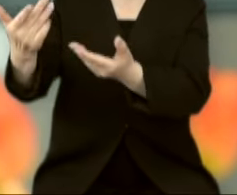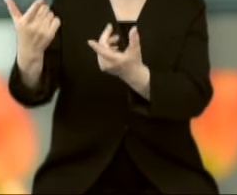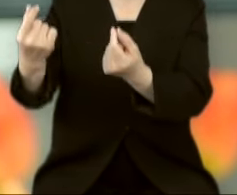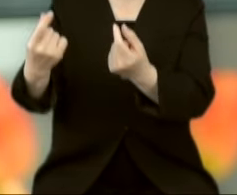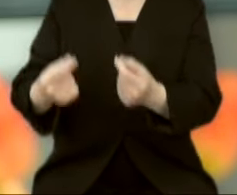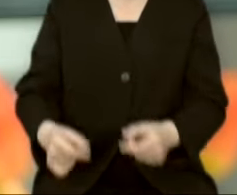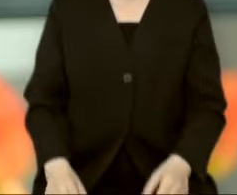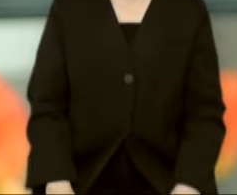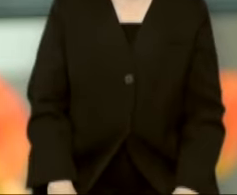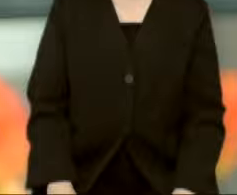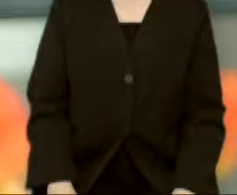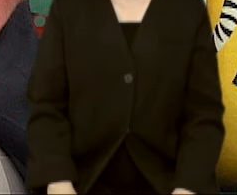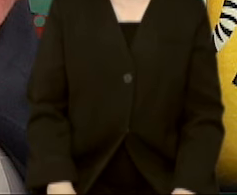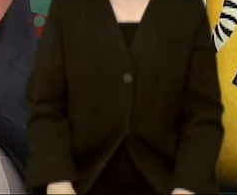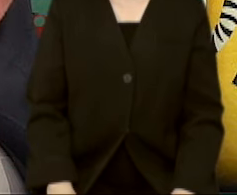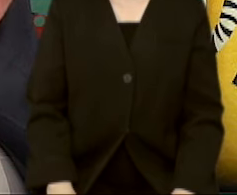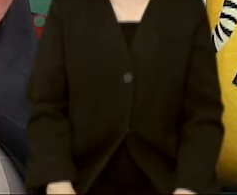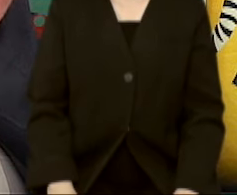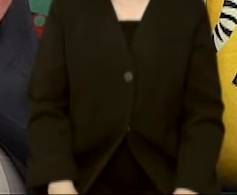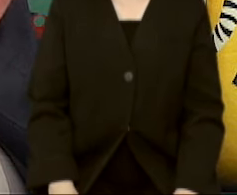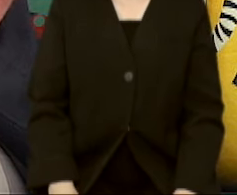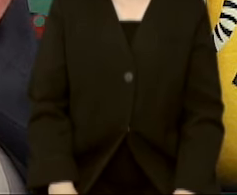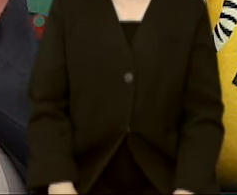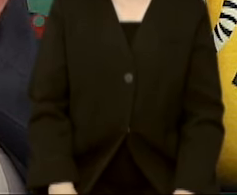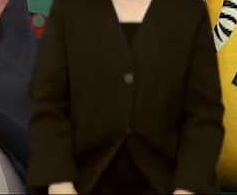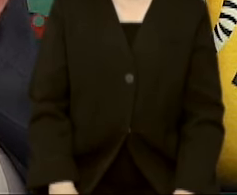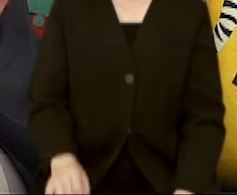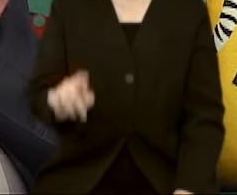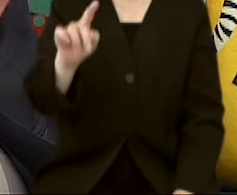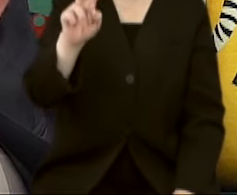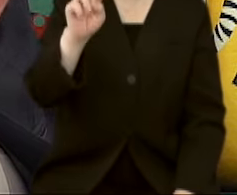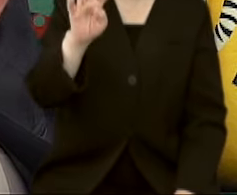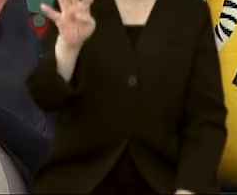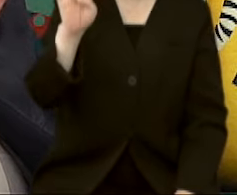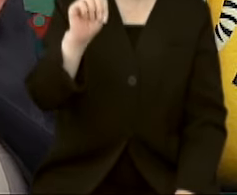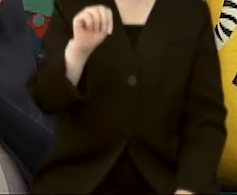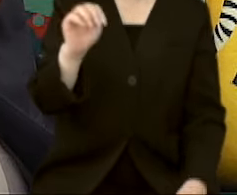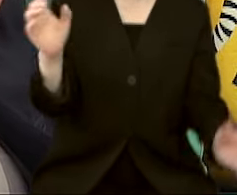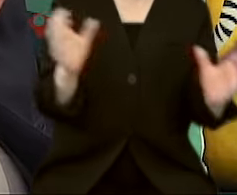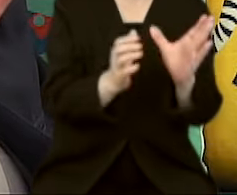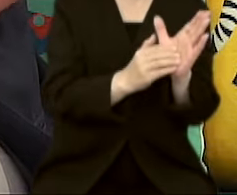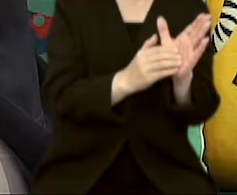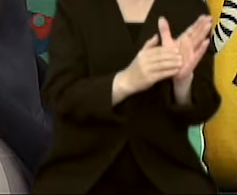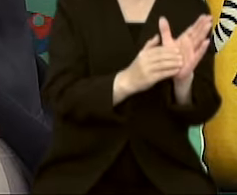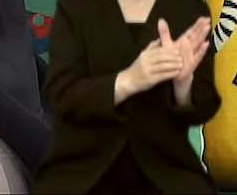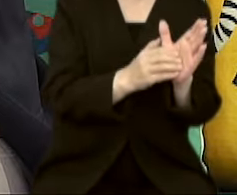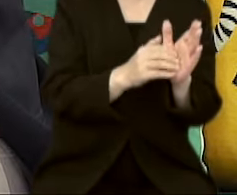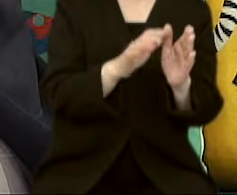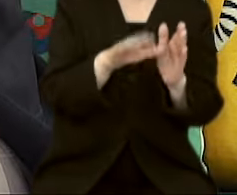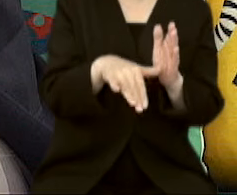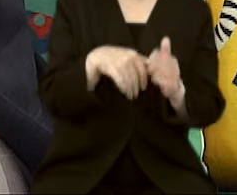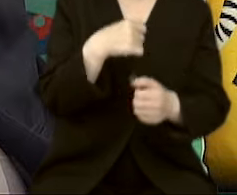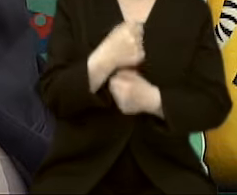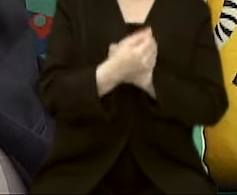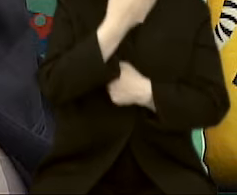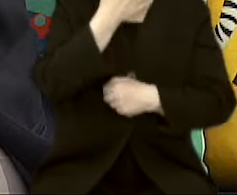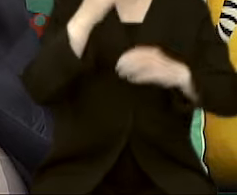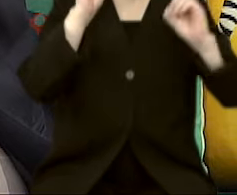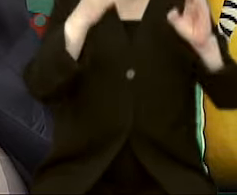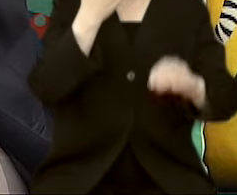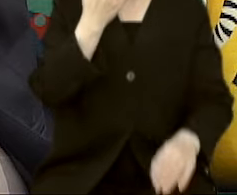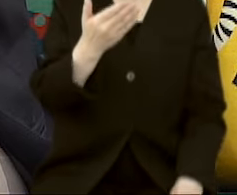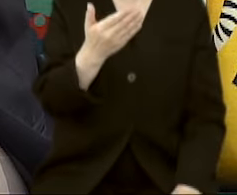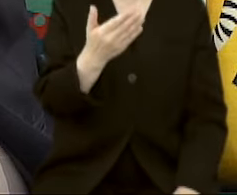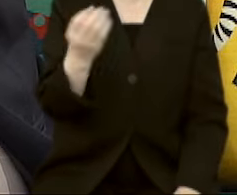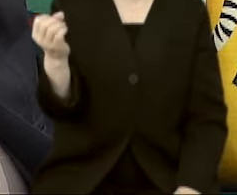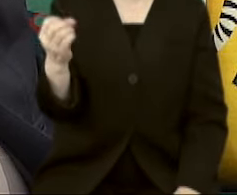역사하셔서 역사하셨구나. 예, 네. 그래서 거의 한 몇만 명 사람들이 모였는데 네. 그 자리에서 마음껏 복음을